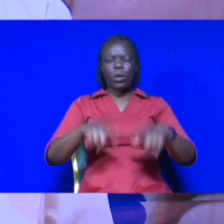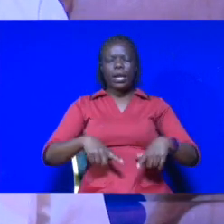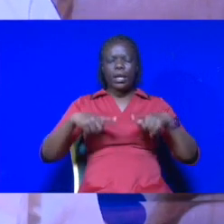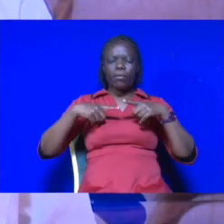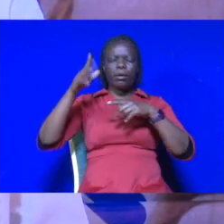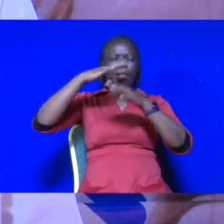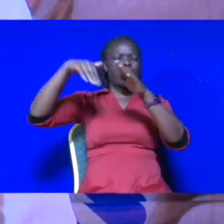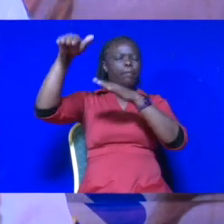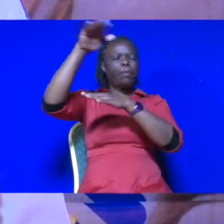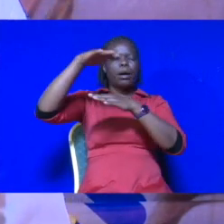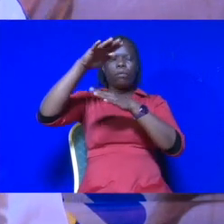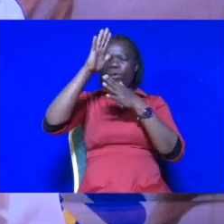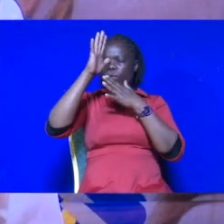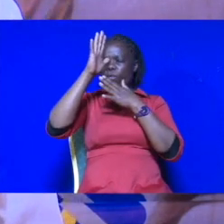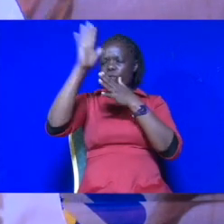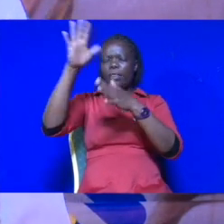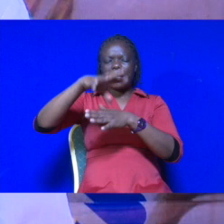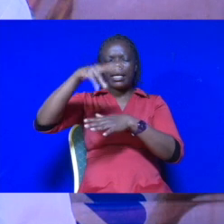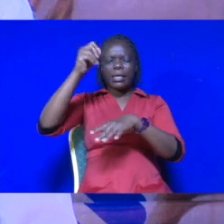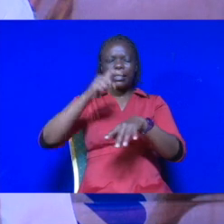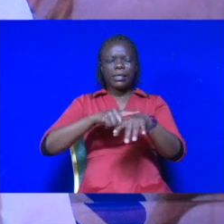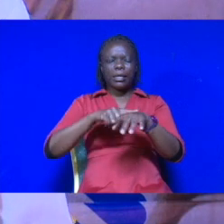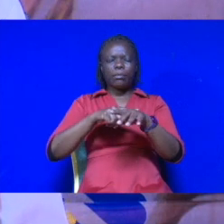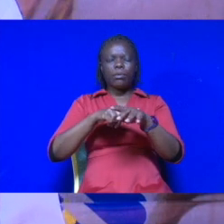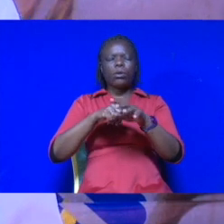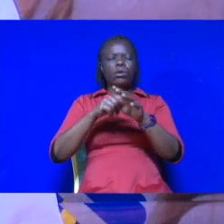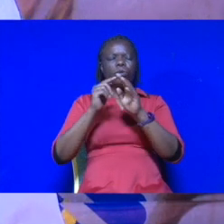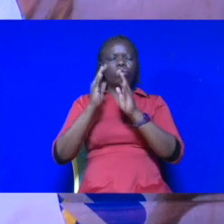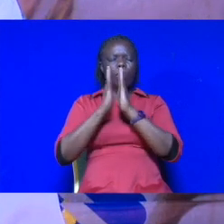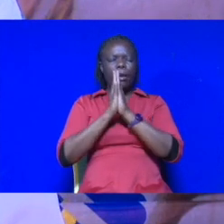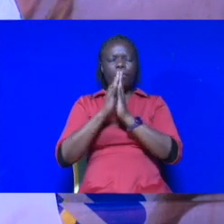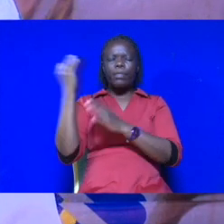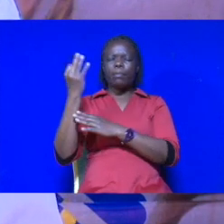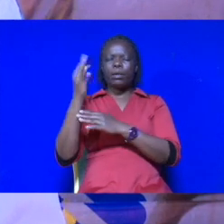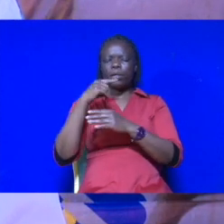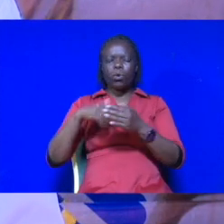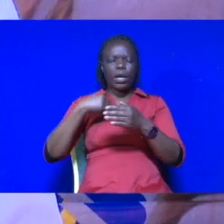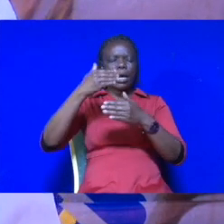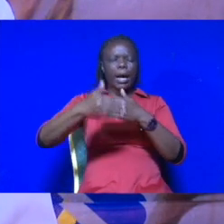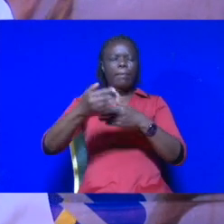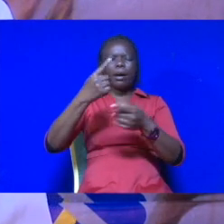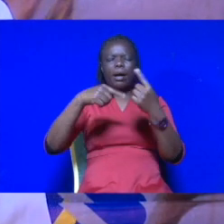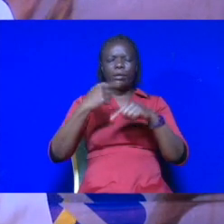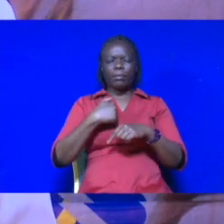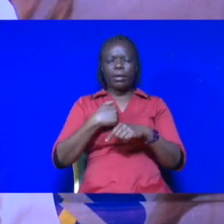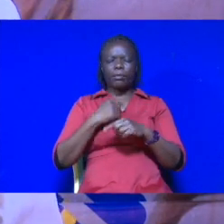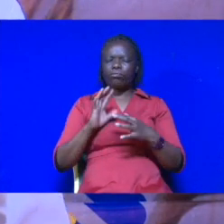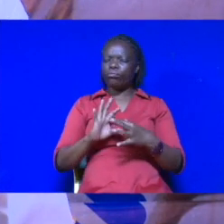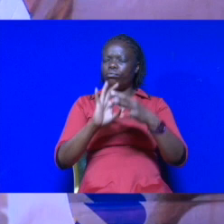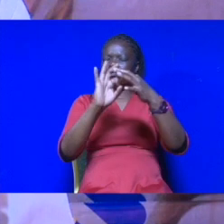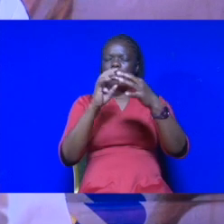juu. Baba, nachukua fursa hii kuombea mhubiri atakayekuja baada yangu Baba. Baba, uwezo ukashika kinywa